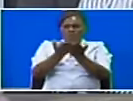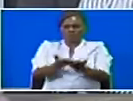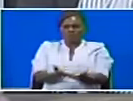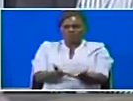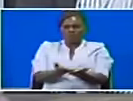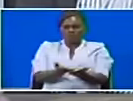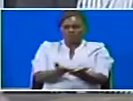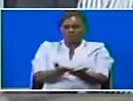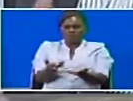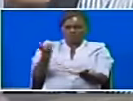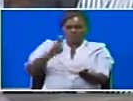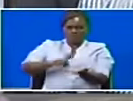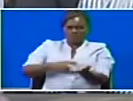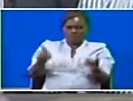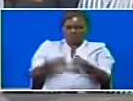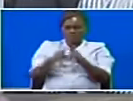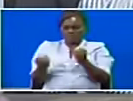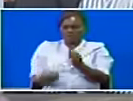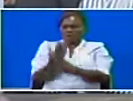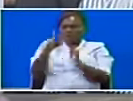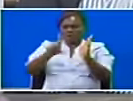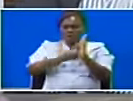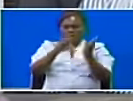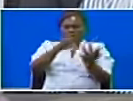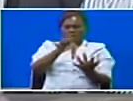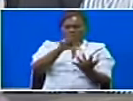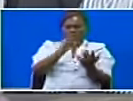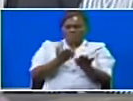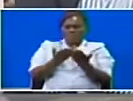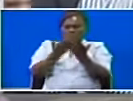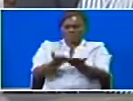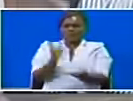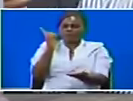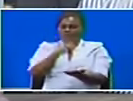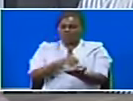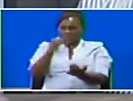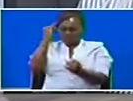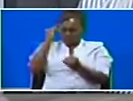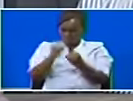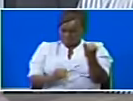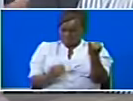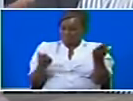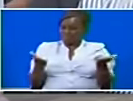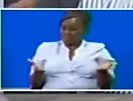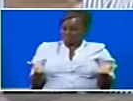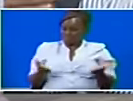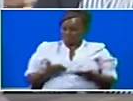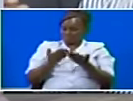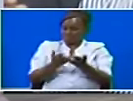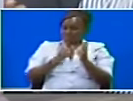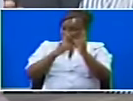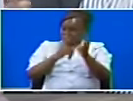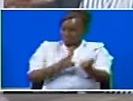vyama, pia tukaunda sheria ya uteuzi tukawasilisha kule. Hatua ya mwisho sasa ni kuwasilisha ripoti